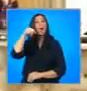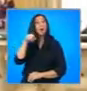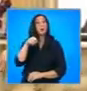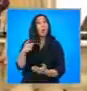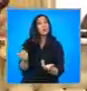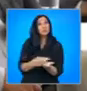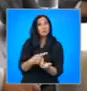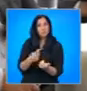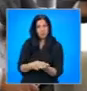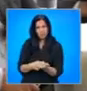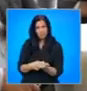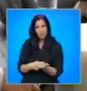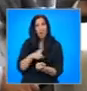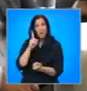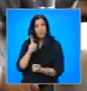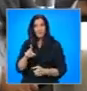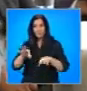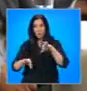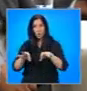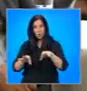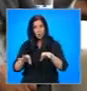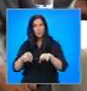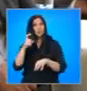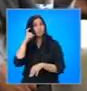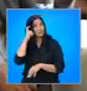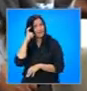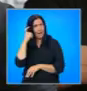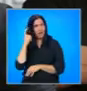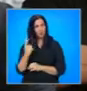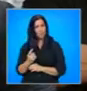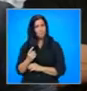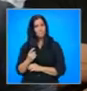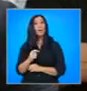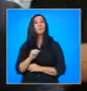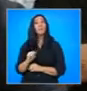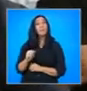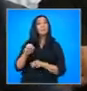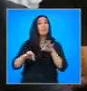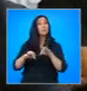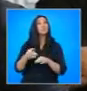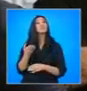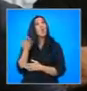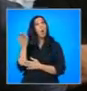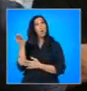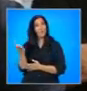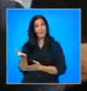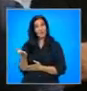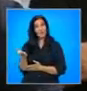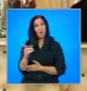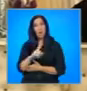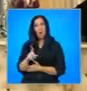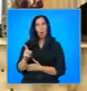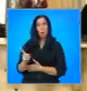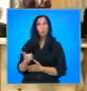път трябва да гласуват с разум и да гласуват за онези,